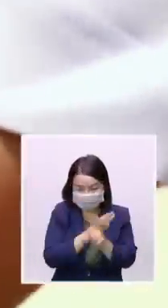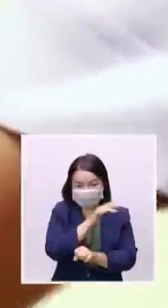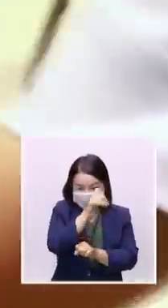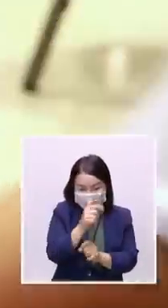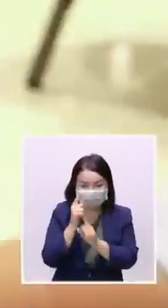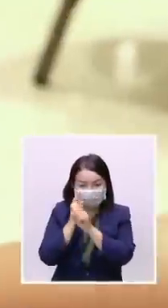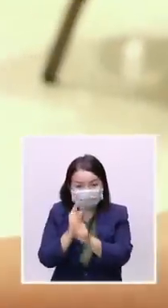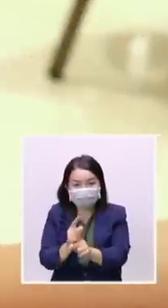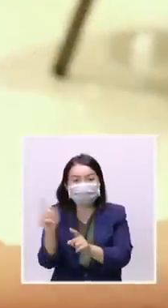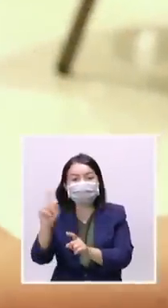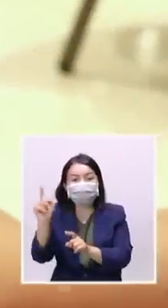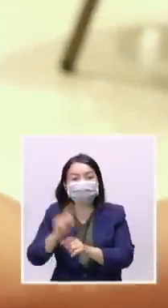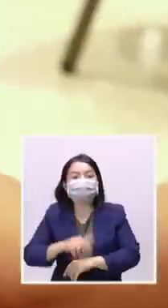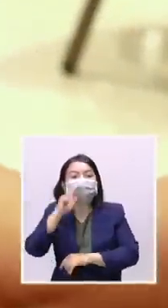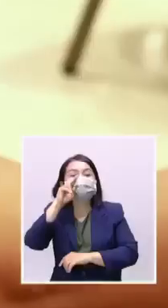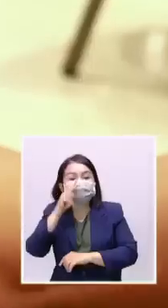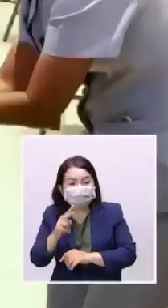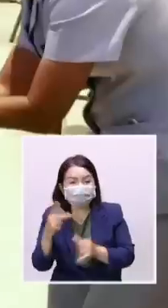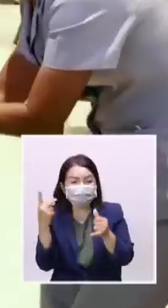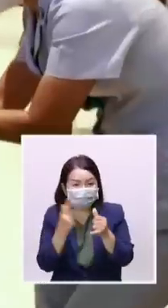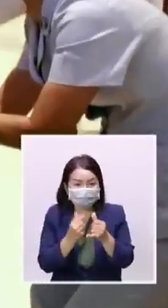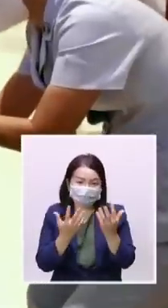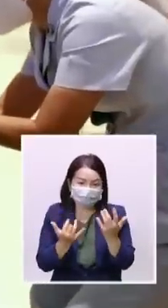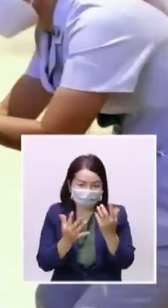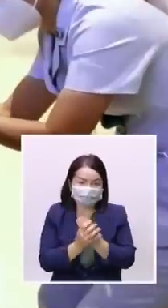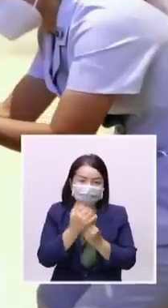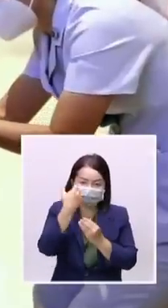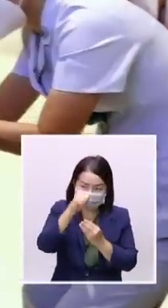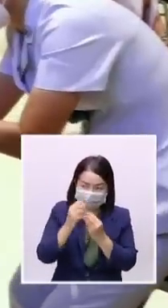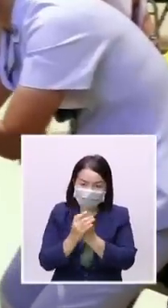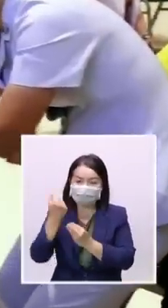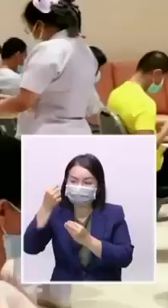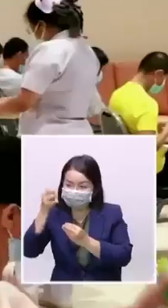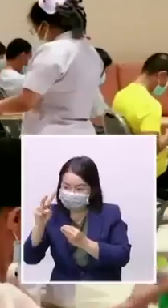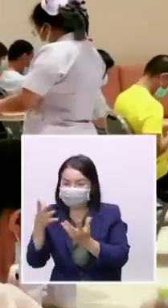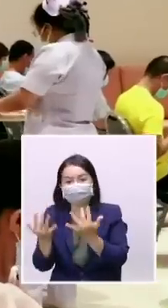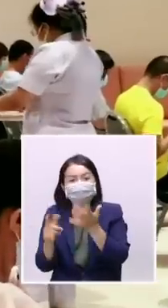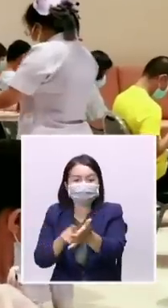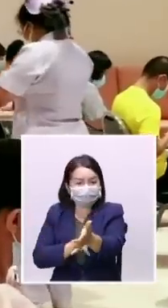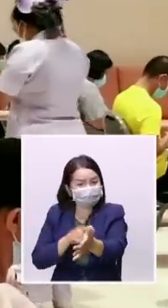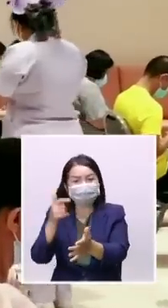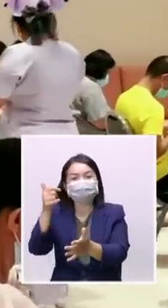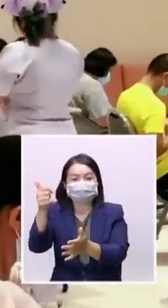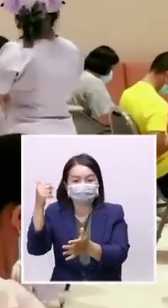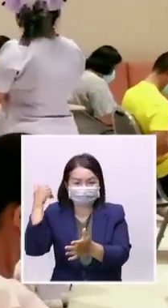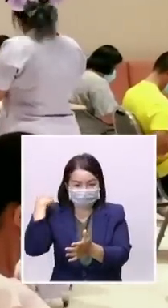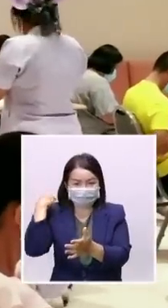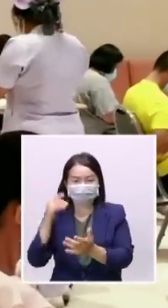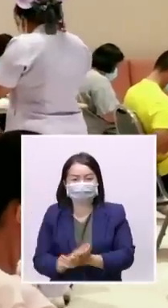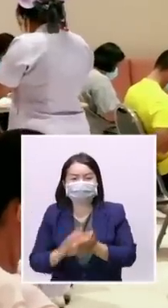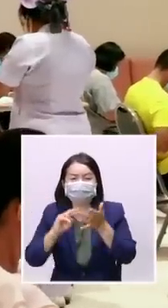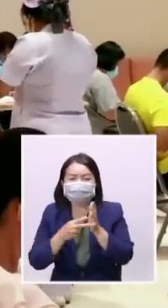ตามด้วยการกระตุ้นอีกประมาณสิบถึงสิบสองสัปดาห์ต่อมาคะหรือว่าอาจจะนานกว่านั้นก็ได้คะ